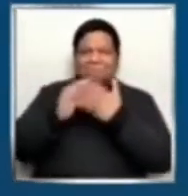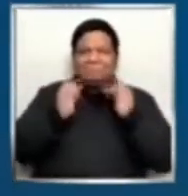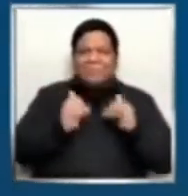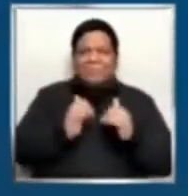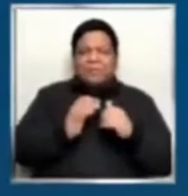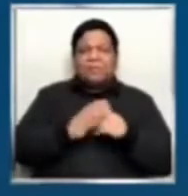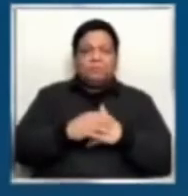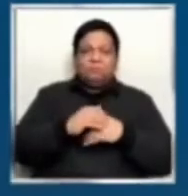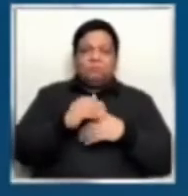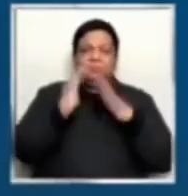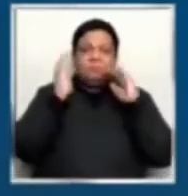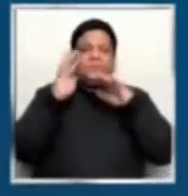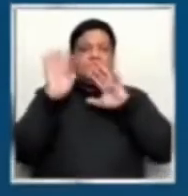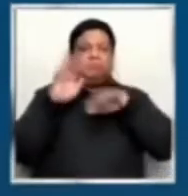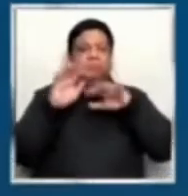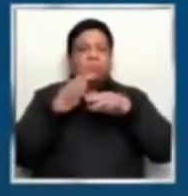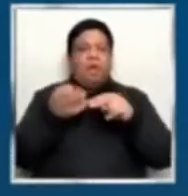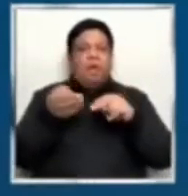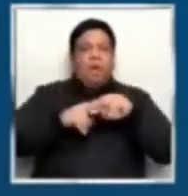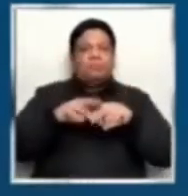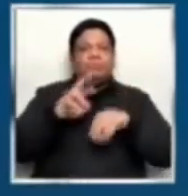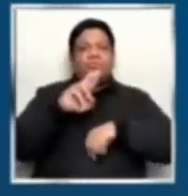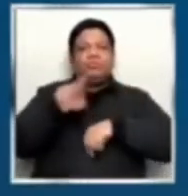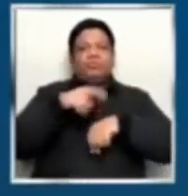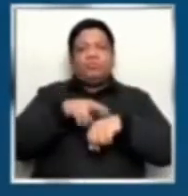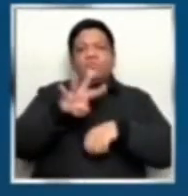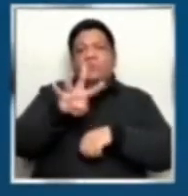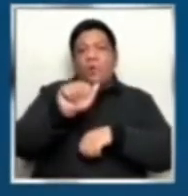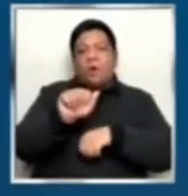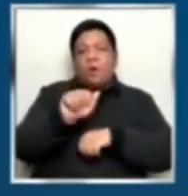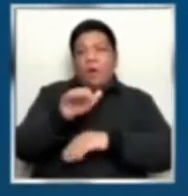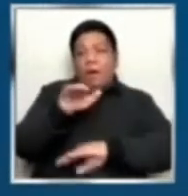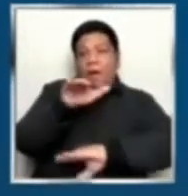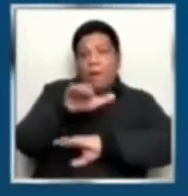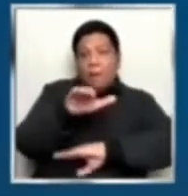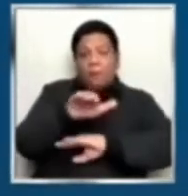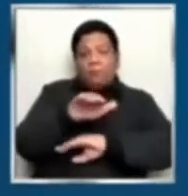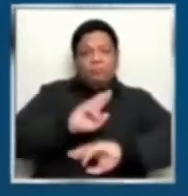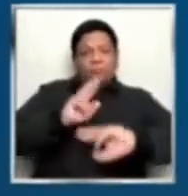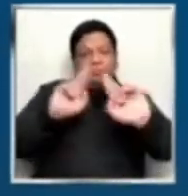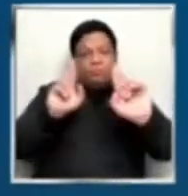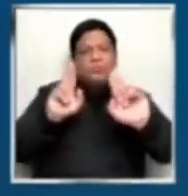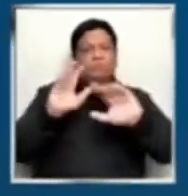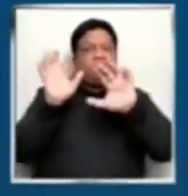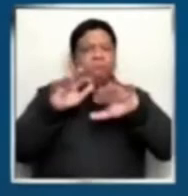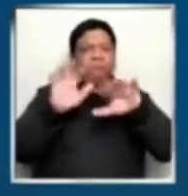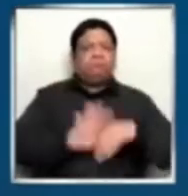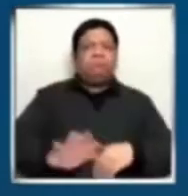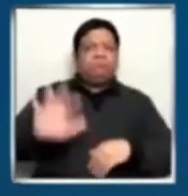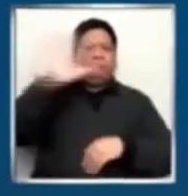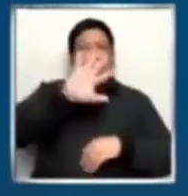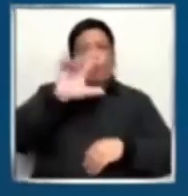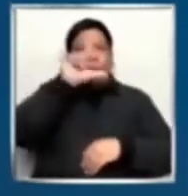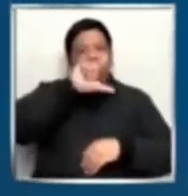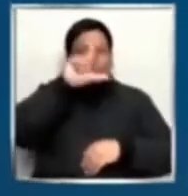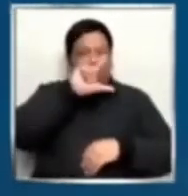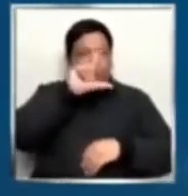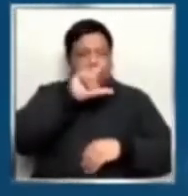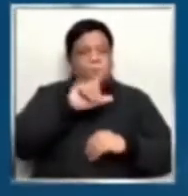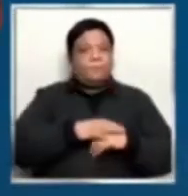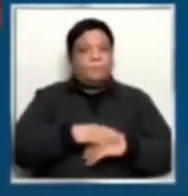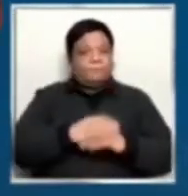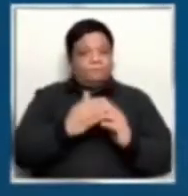Madadagdagan dyan sa May Calabarzon. Habang sa hapon, maging I am ready sa ulan ang halos buong Luzon. At muli mga kapuso, malalakas na ulan